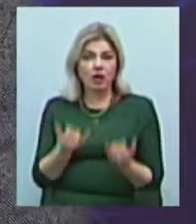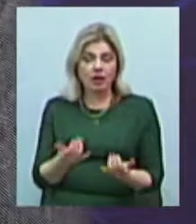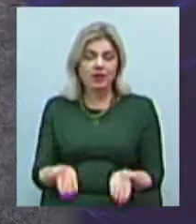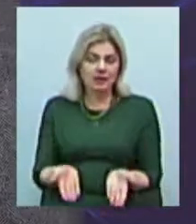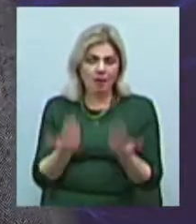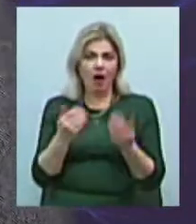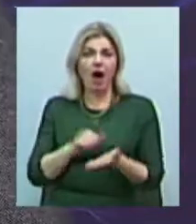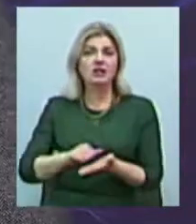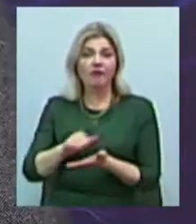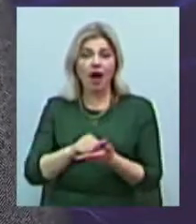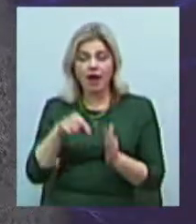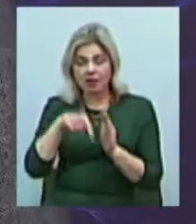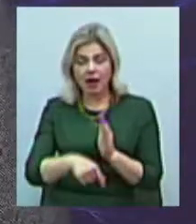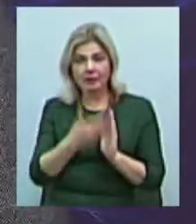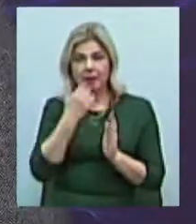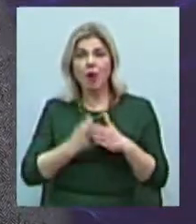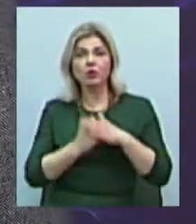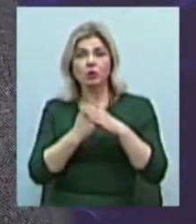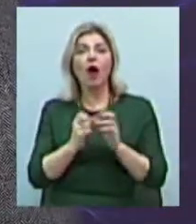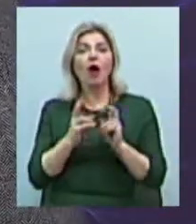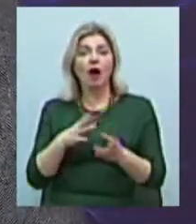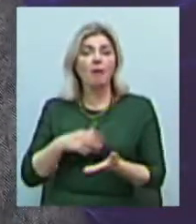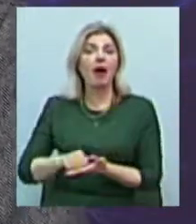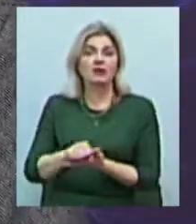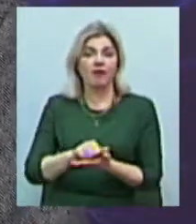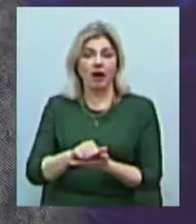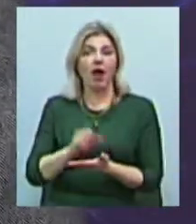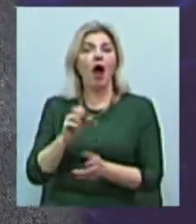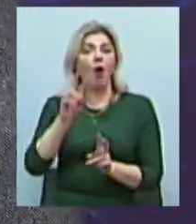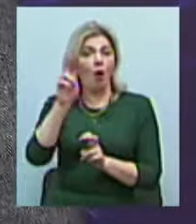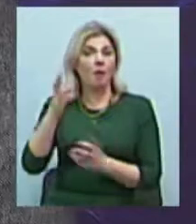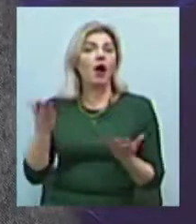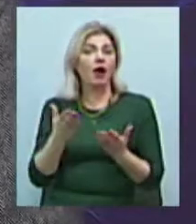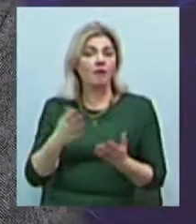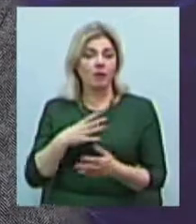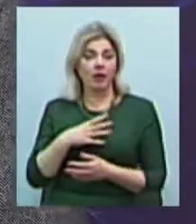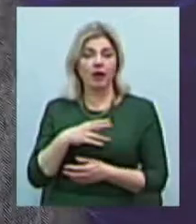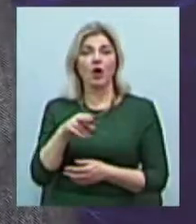асфальт, там немає основи. Тобто, як вона клалася. А клали компанії такі, як Дорлідер,